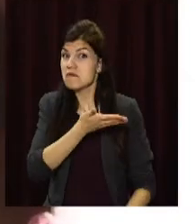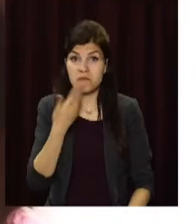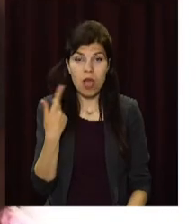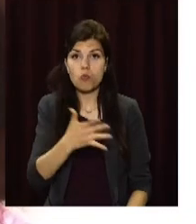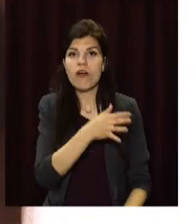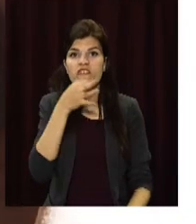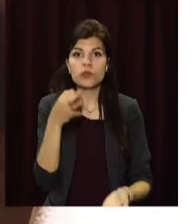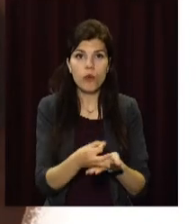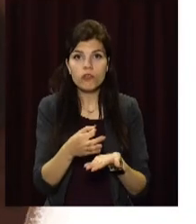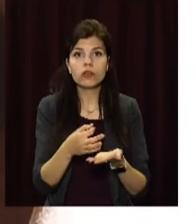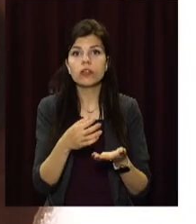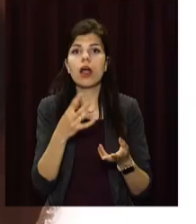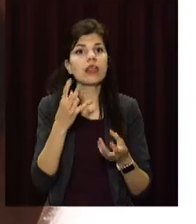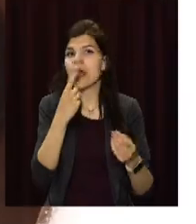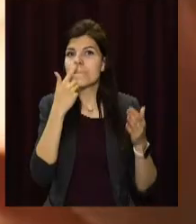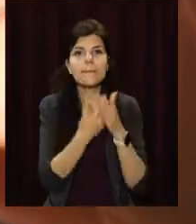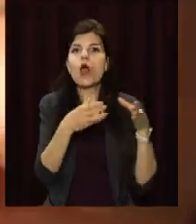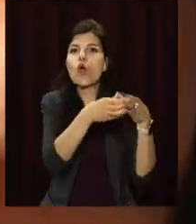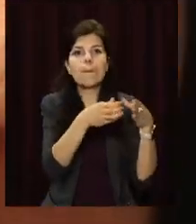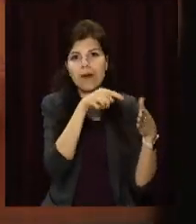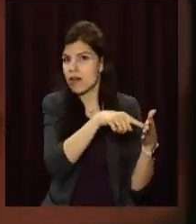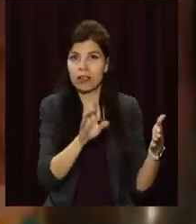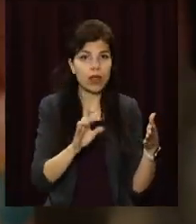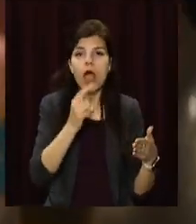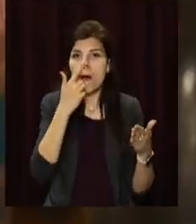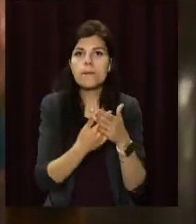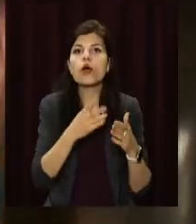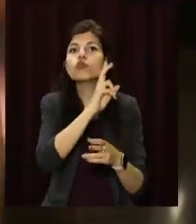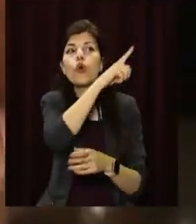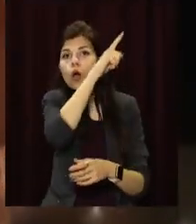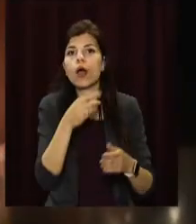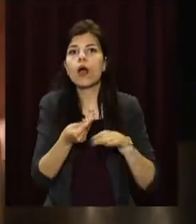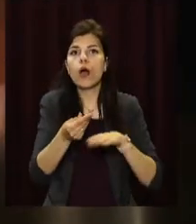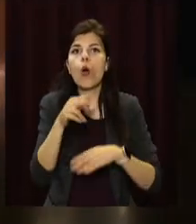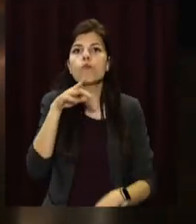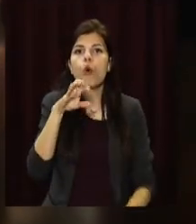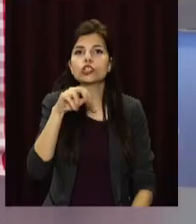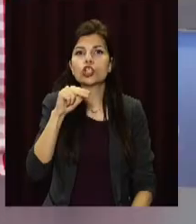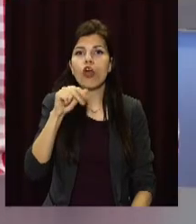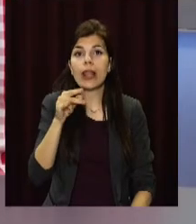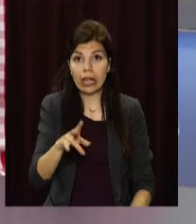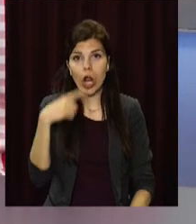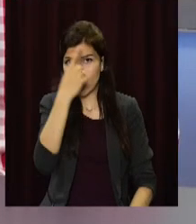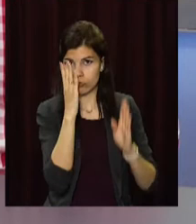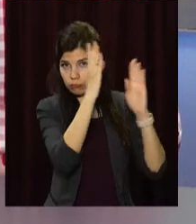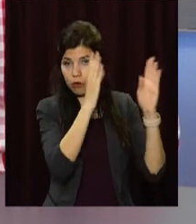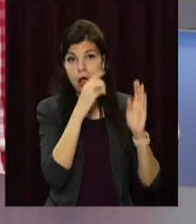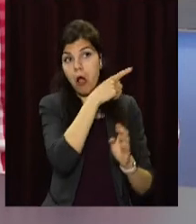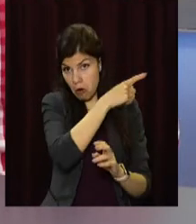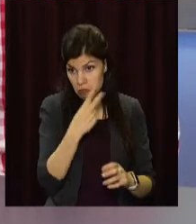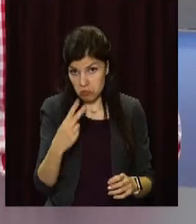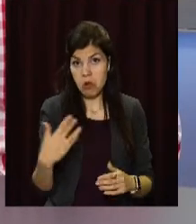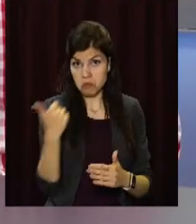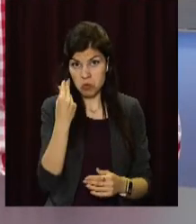нестимуть відповідальність не перед обслуговуючою компанією, а перед постачальником. А він, у свою чергу, матиме право не обслуговувати